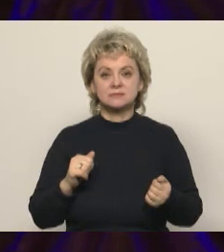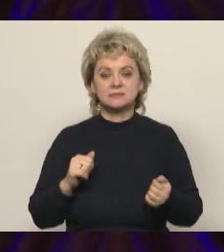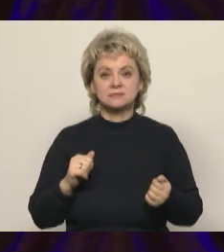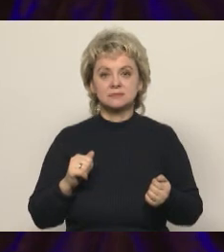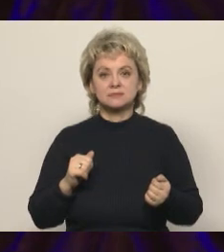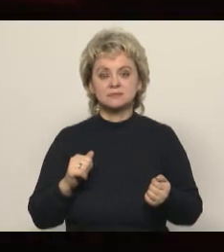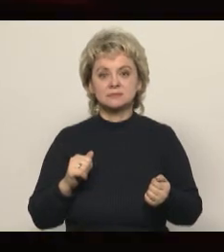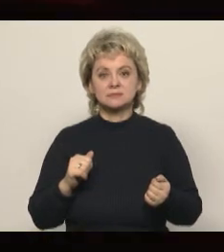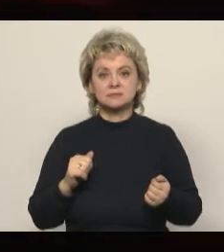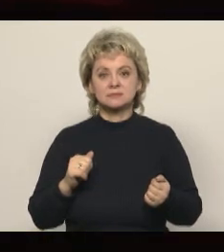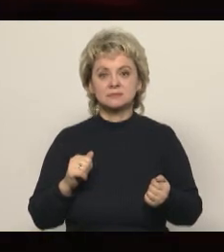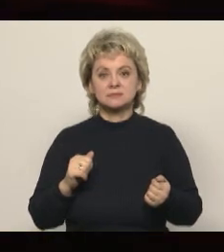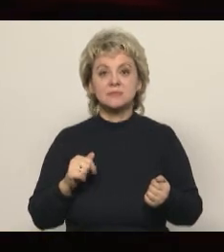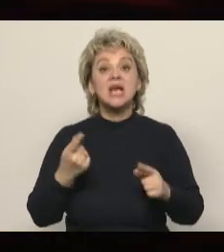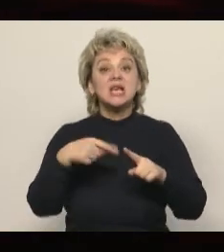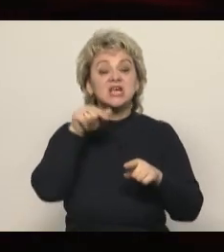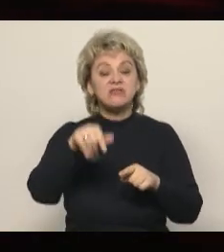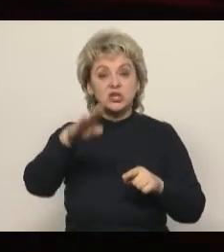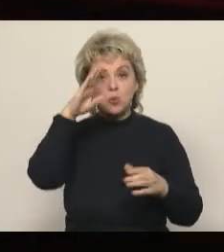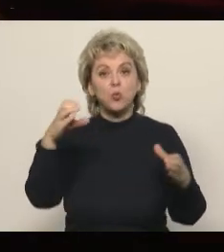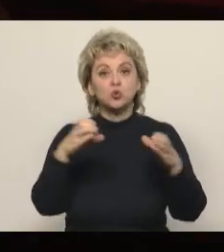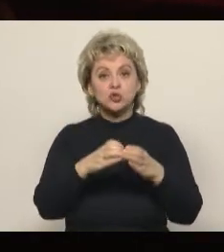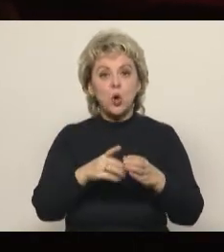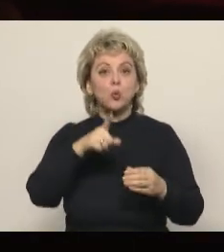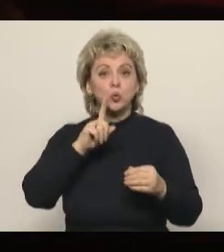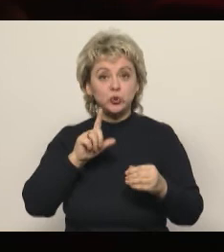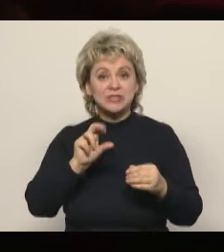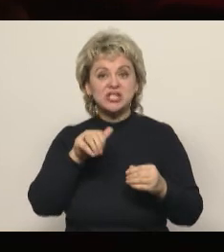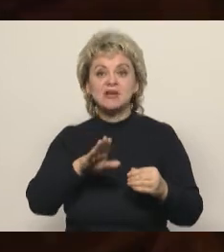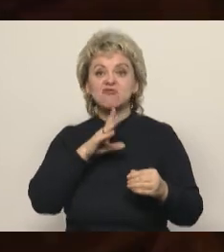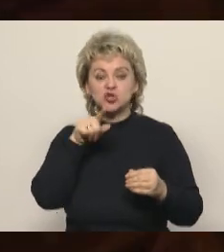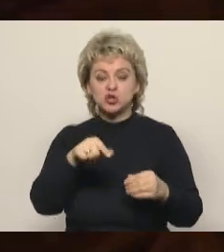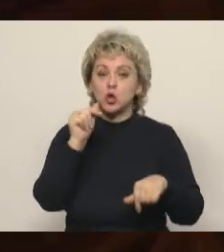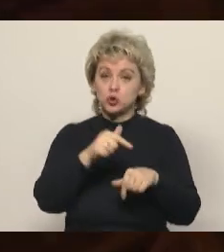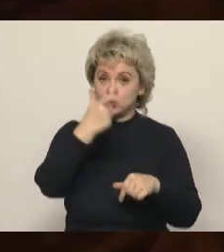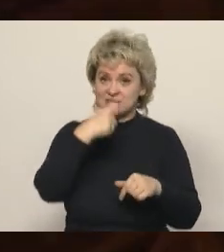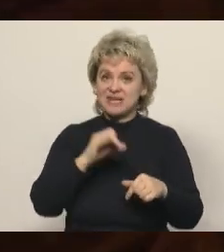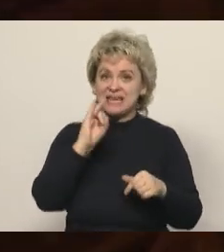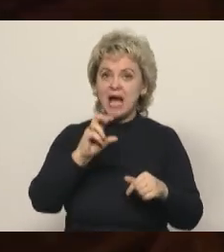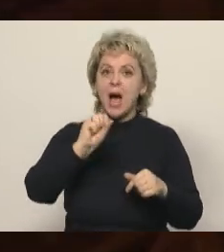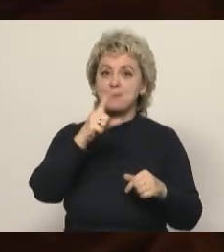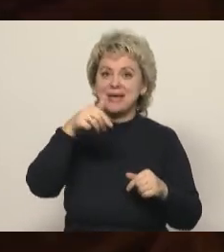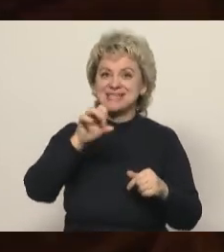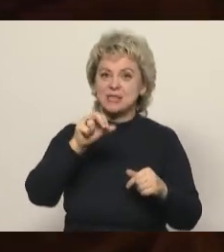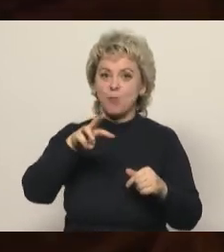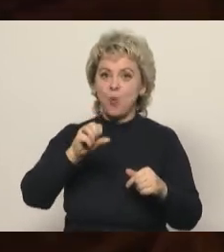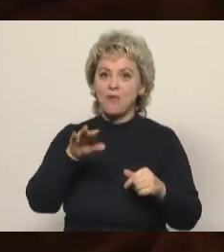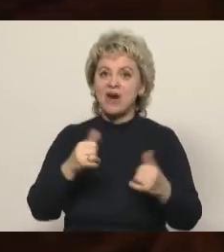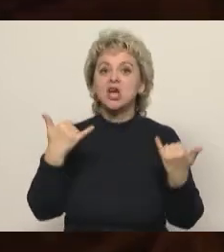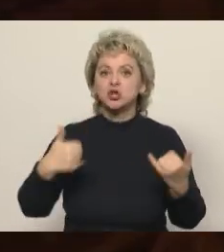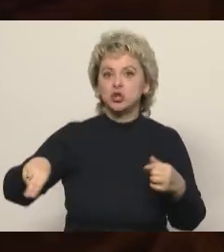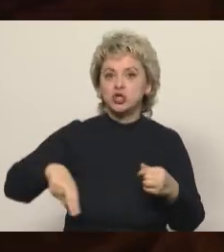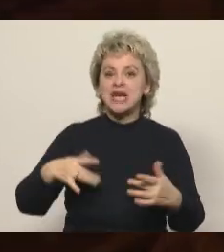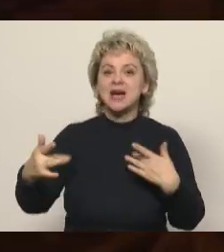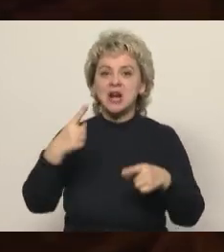плюют. И в этой мужской компании уютнее, чем в женской, чувствует себя Ирина Апексимова, нынешний